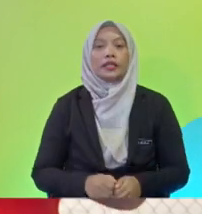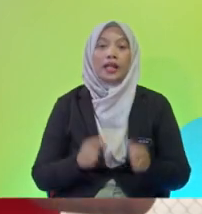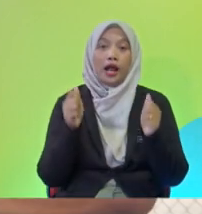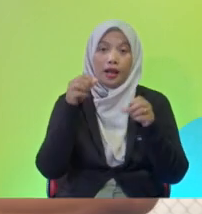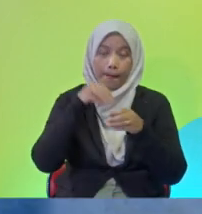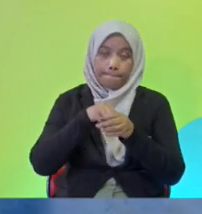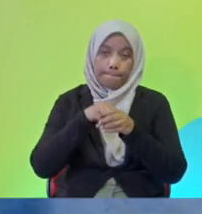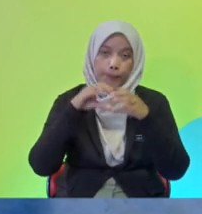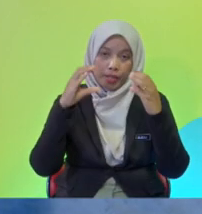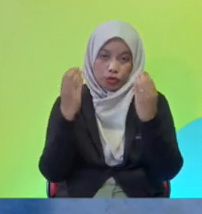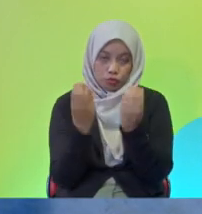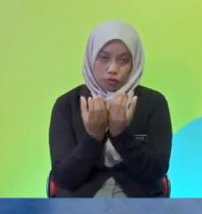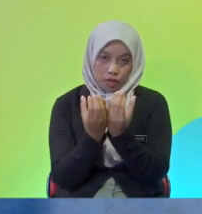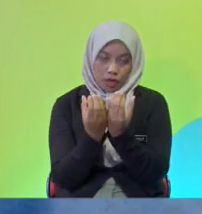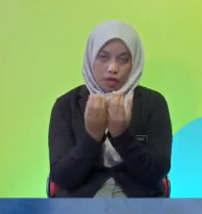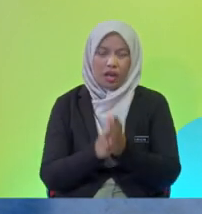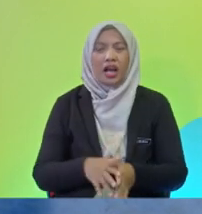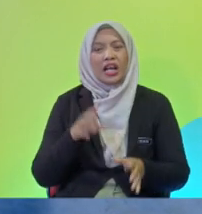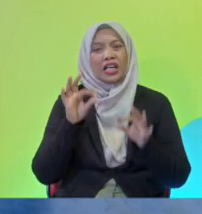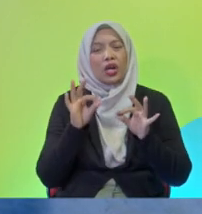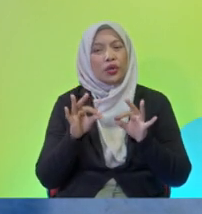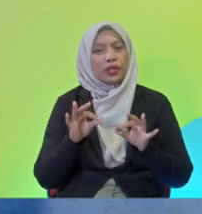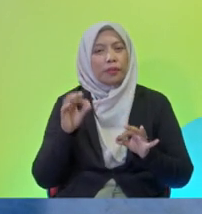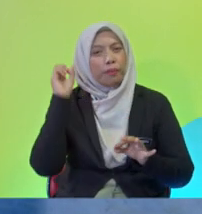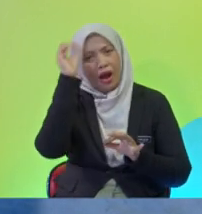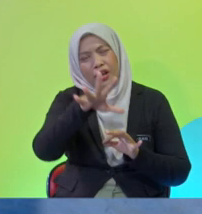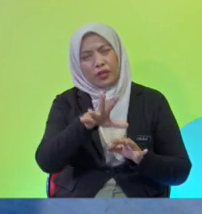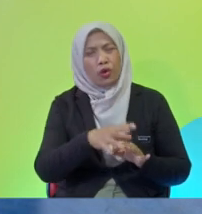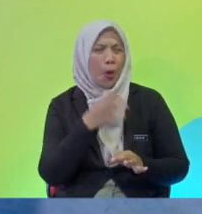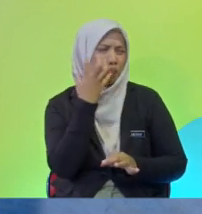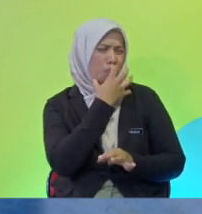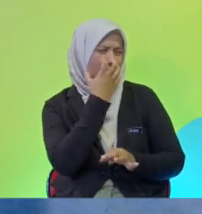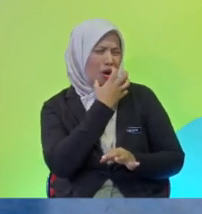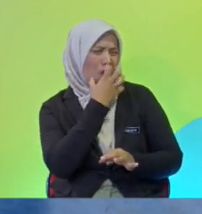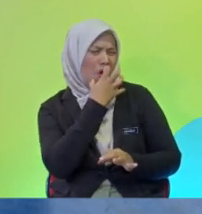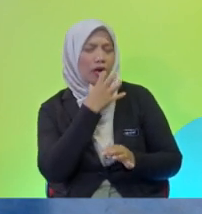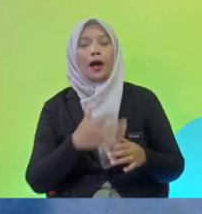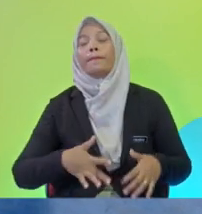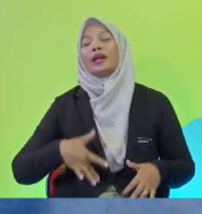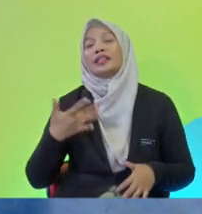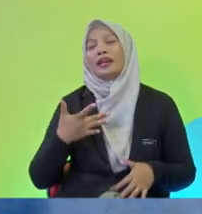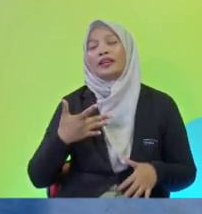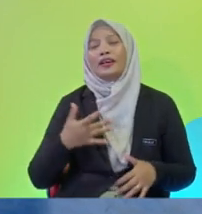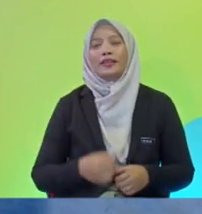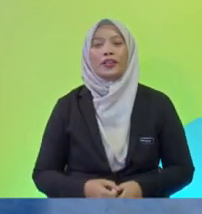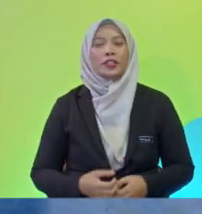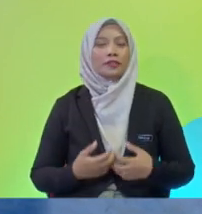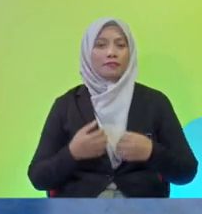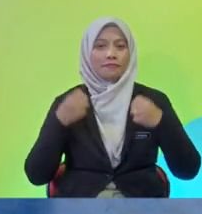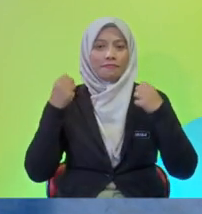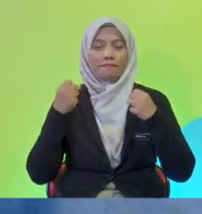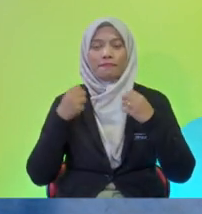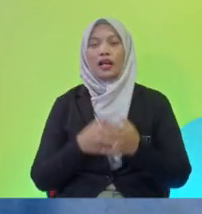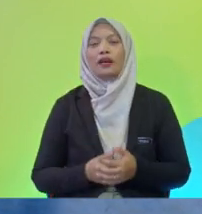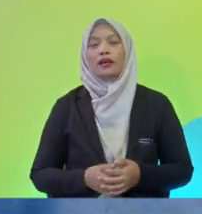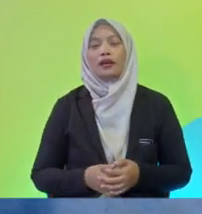dalam pasukan. Saya tengok murid-murid kita, cikgu, kalau dia baling tu muka marah betul, cikgu. Perasaan itu. Perasaan. Dia macam teruja. Macam